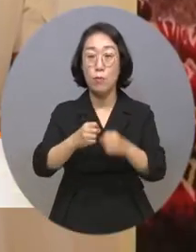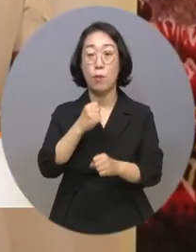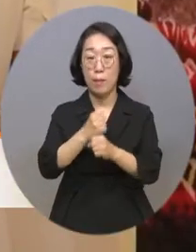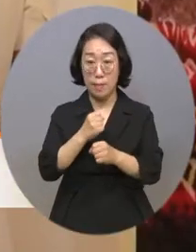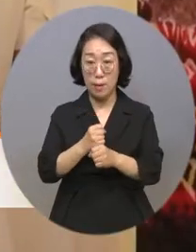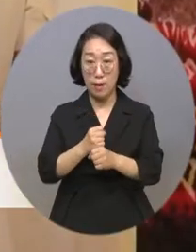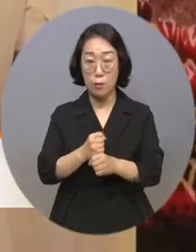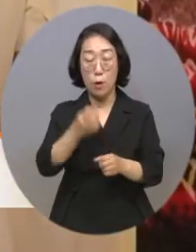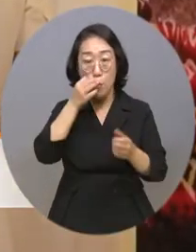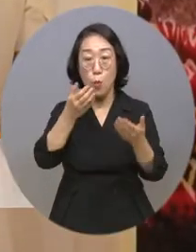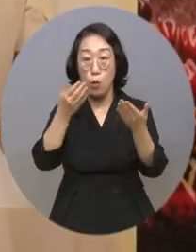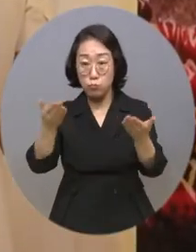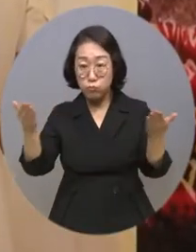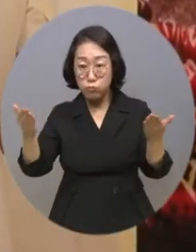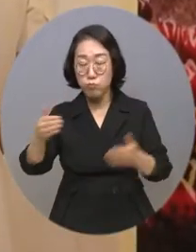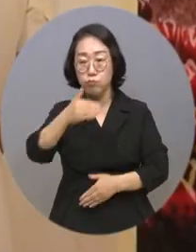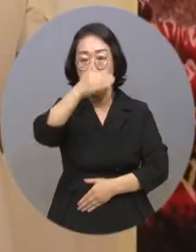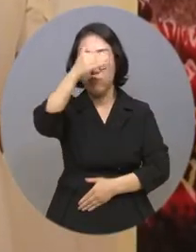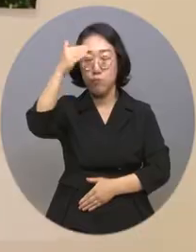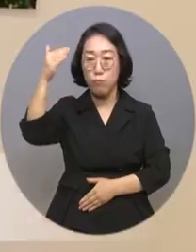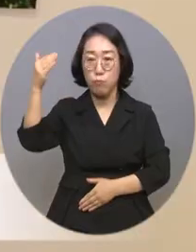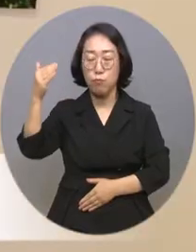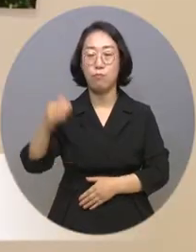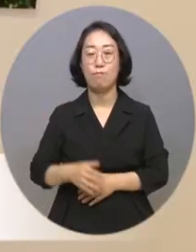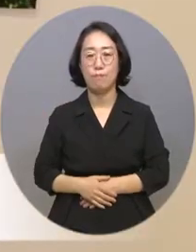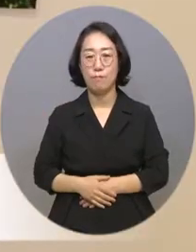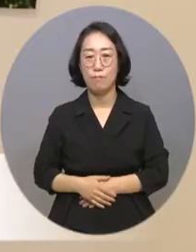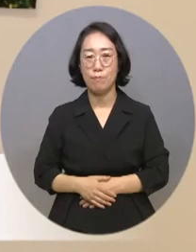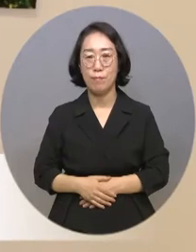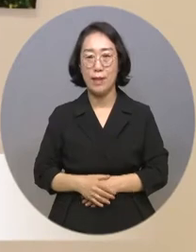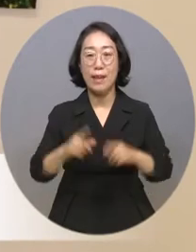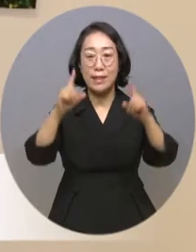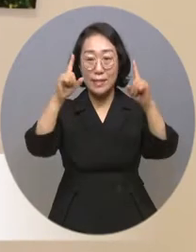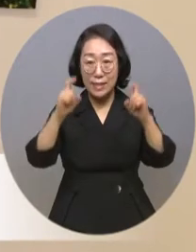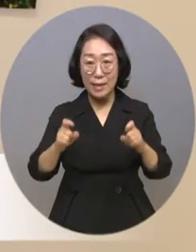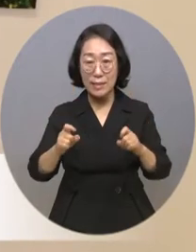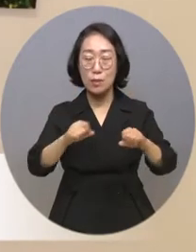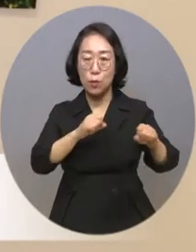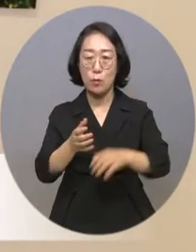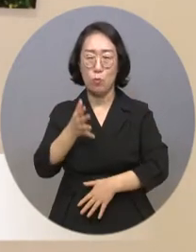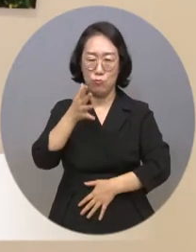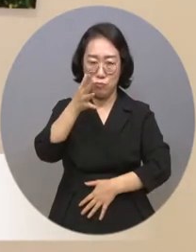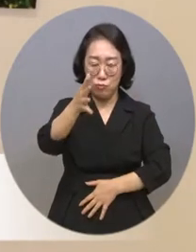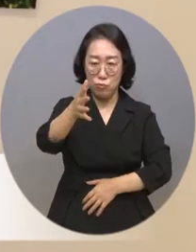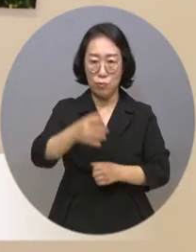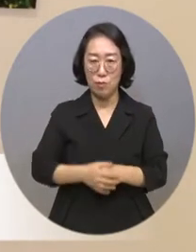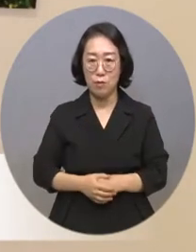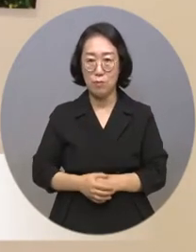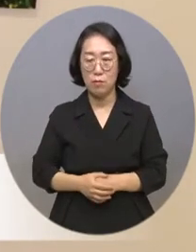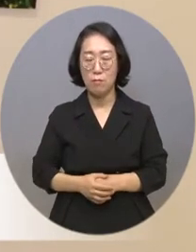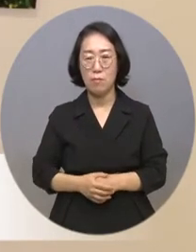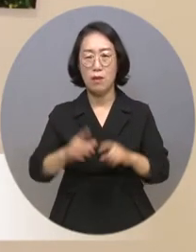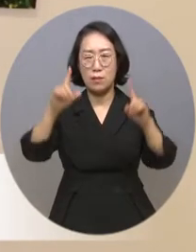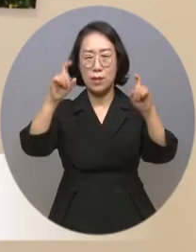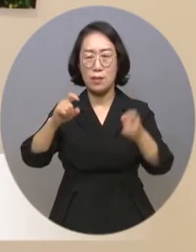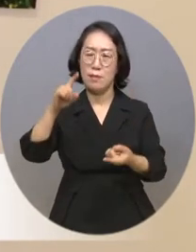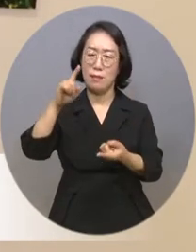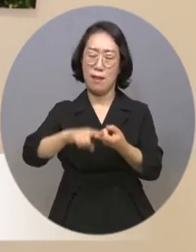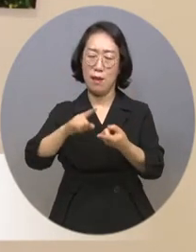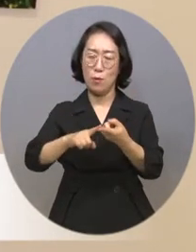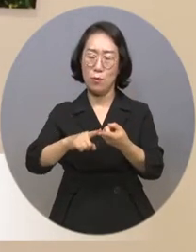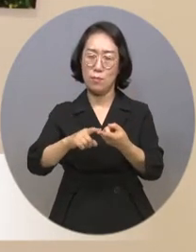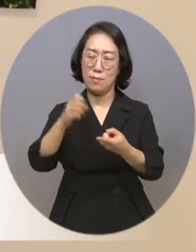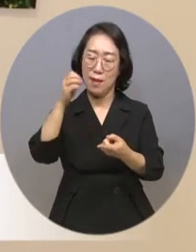작업으로 시선을 사로잡습니다. 사진작가로 활동을 하면서 정형화된 사진 틀